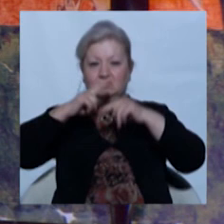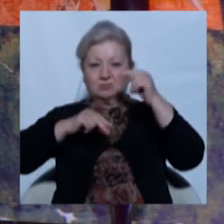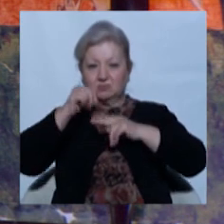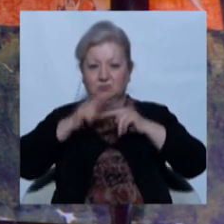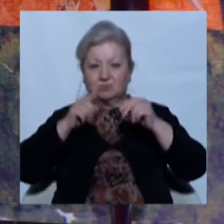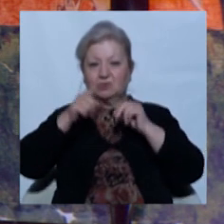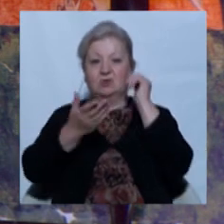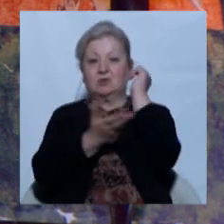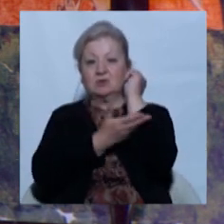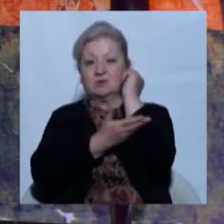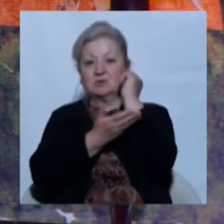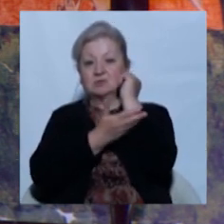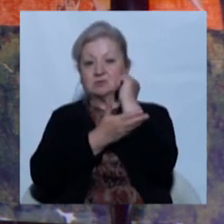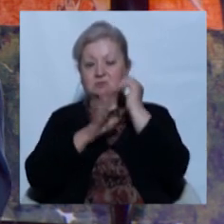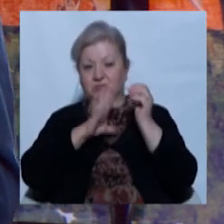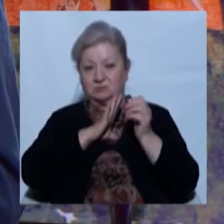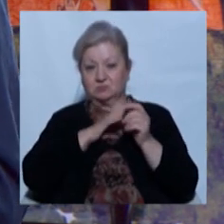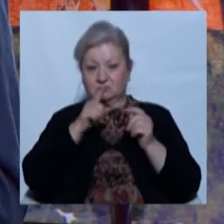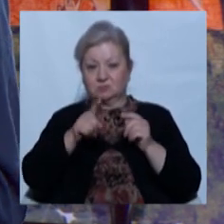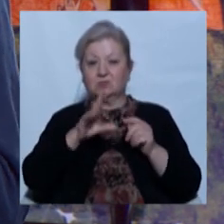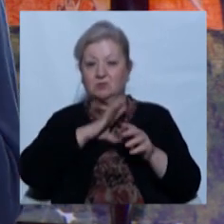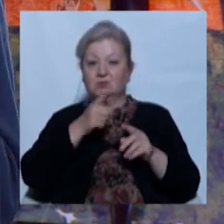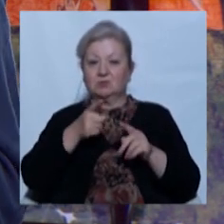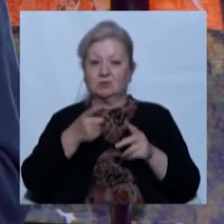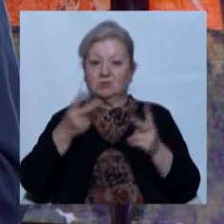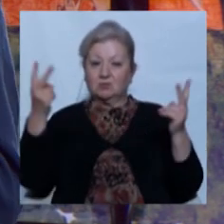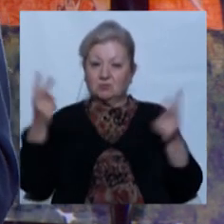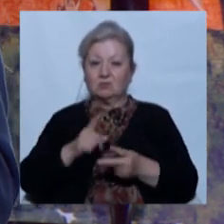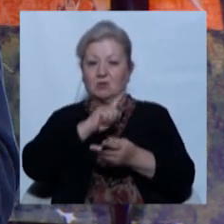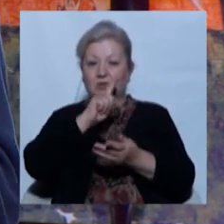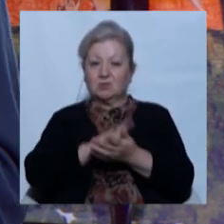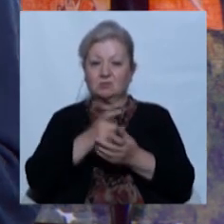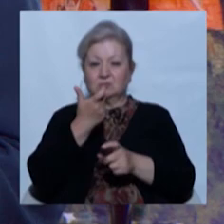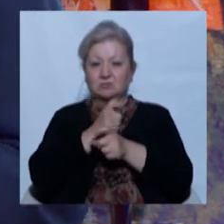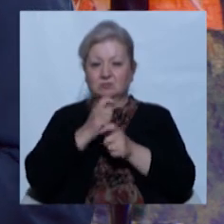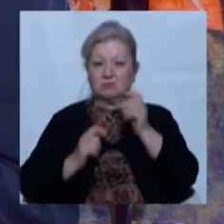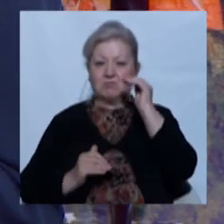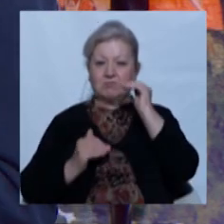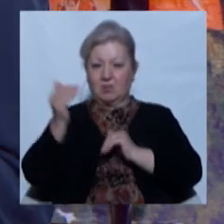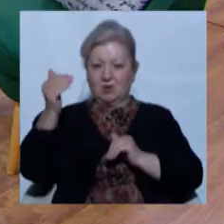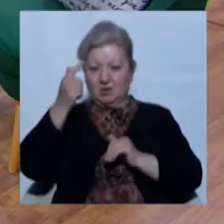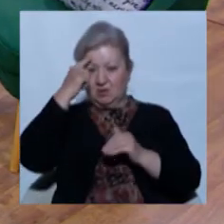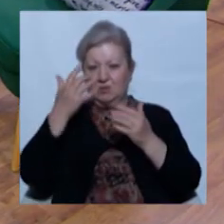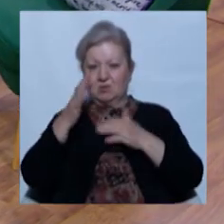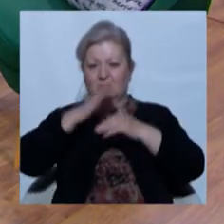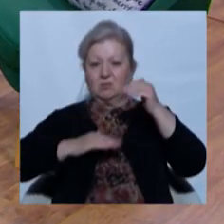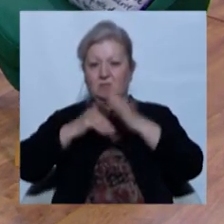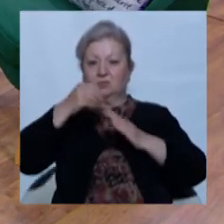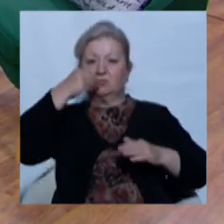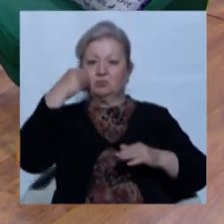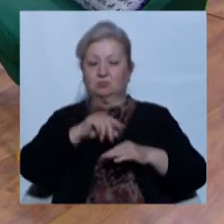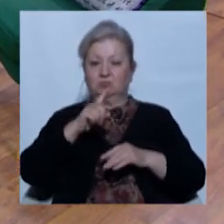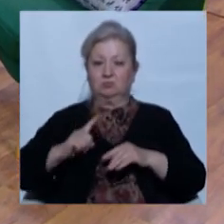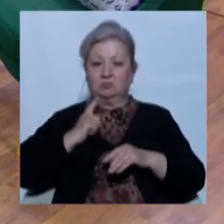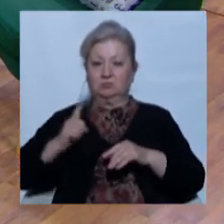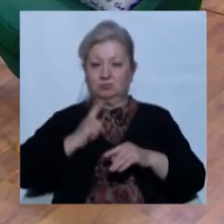ძირითადად ხისგან იყო, რა თქმა უნდა ეს მოითხოვდა საკმაოდ მაღალი დონის პროფესიონალიზმს ხეზე მუშაობის